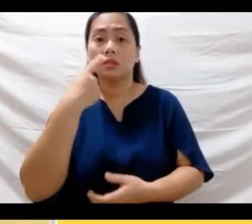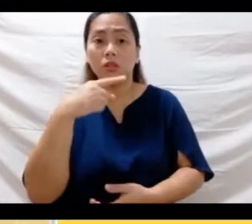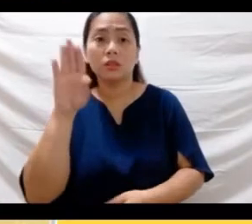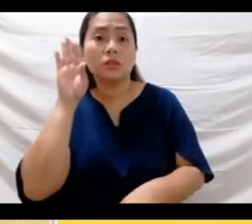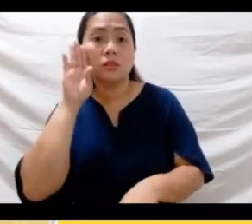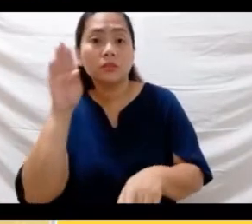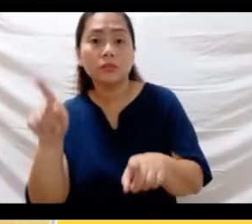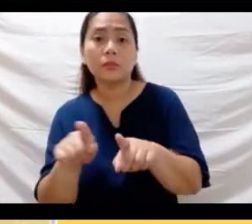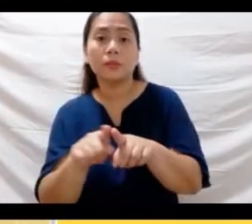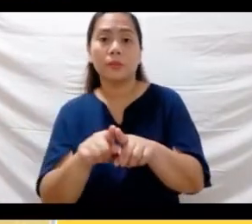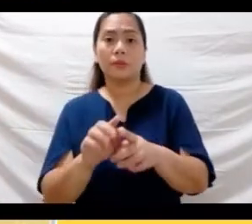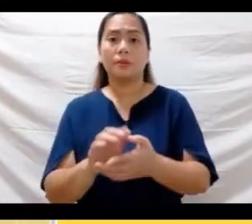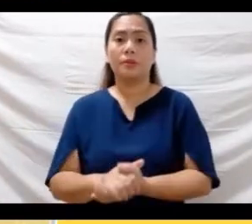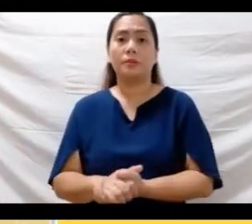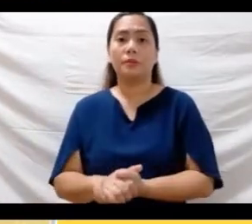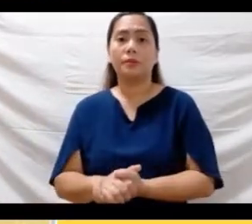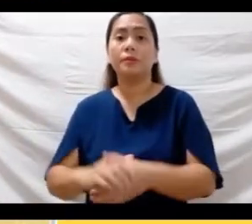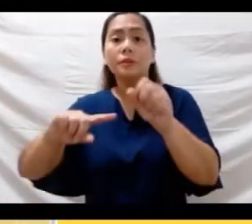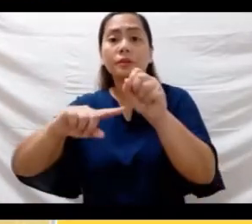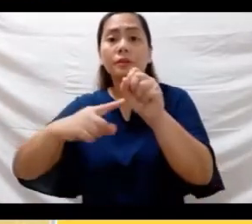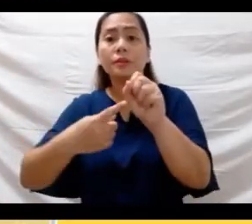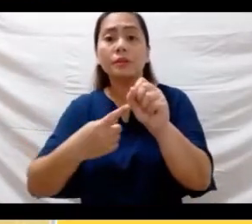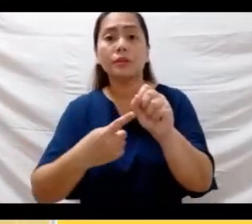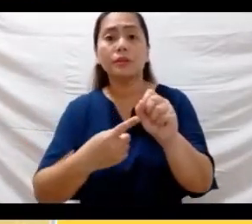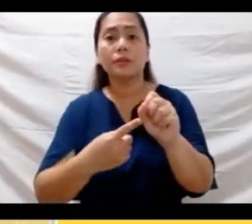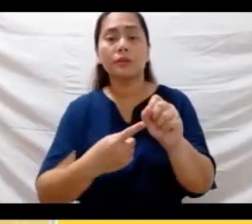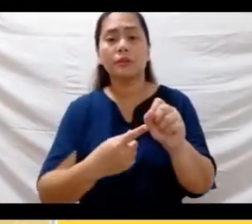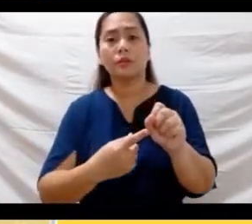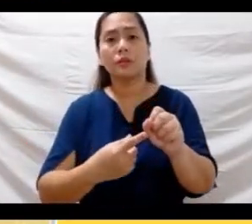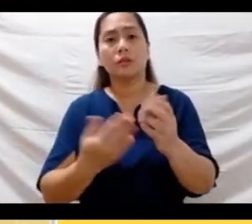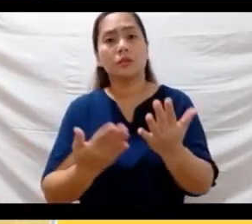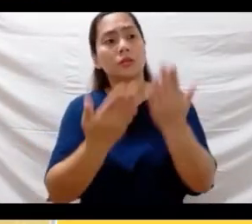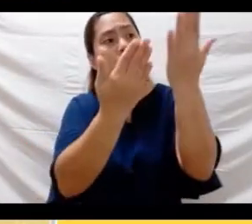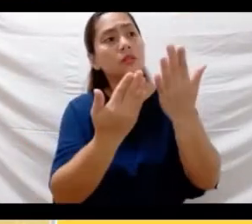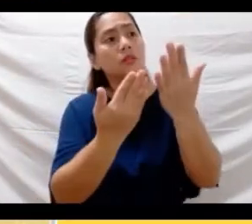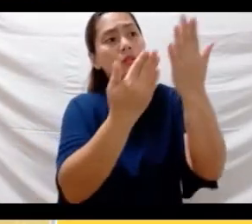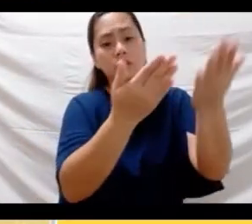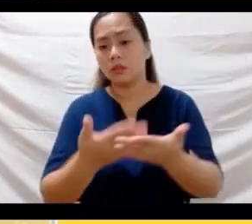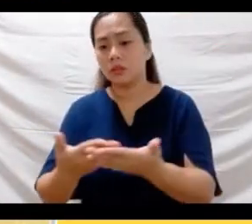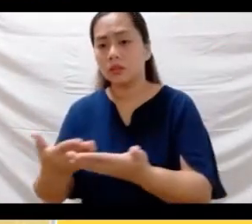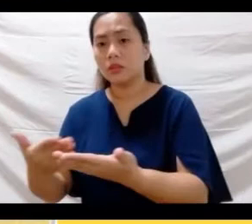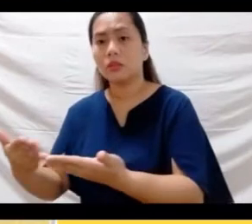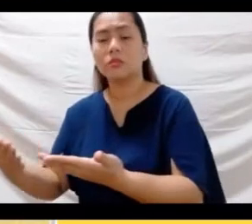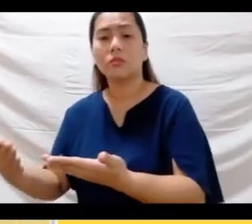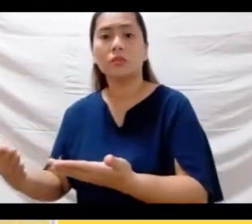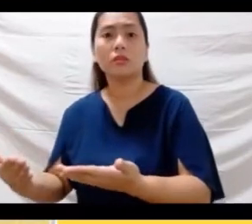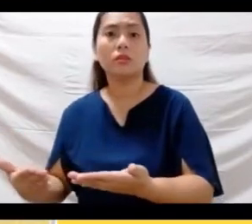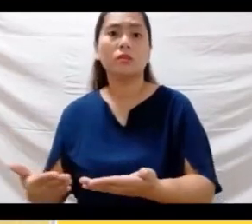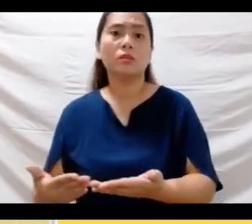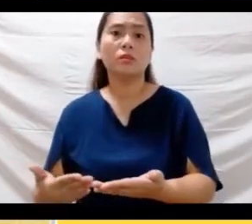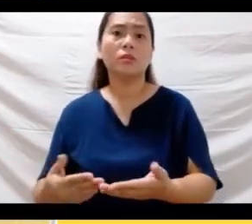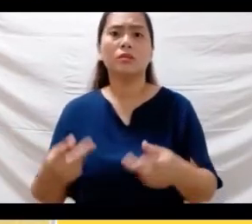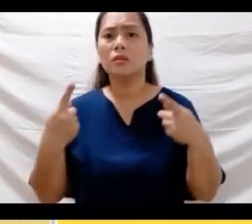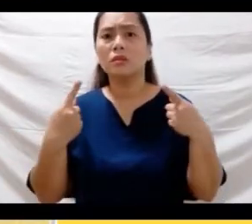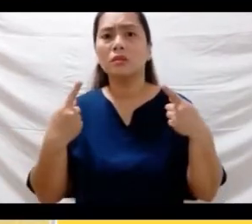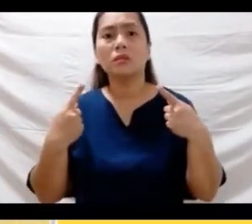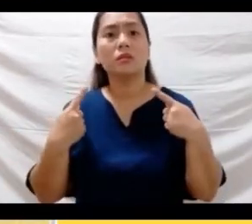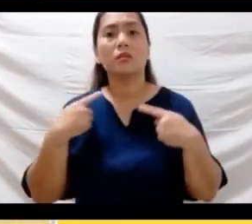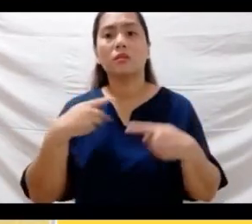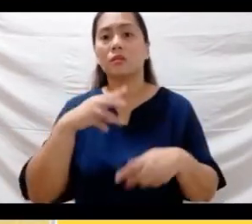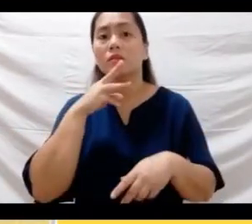kuya. Simulan na natin magtaas ng ilang gamit at baka magkasabay ang high tide at malakas na